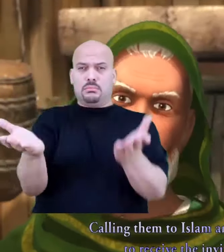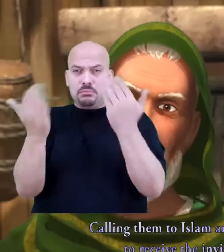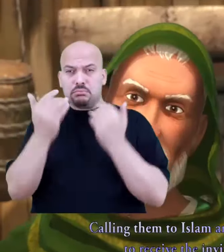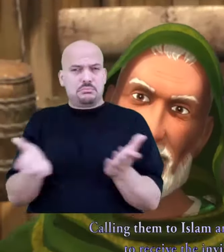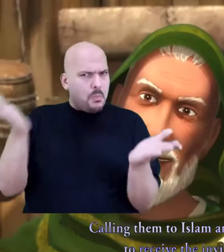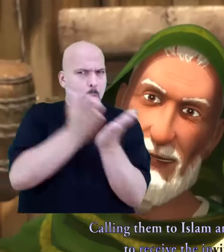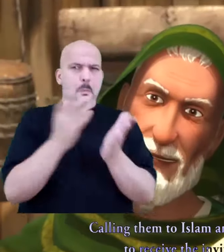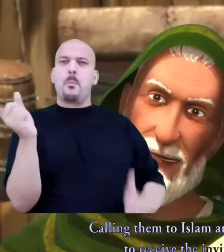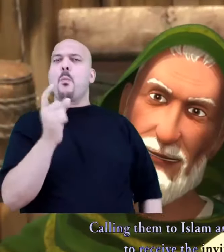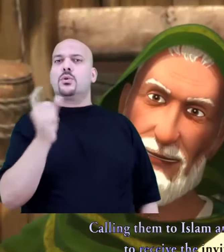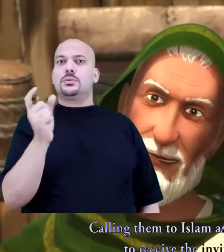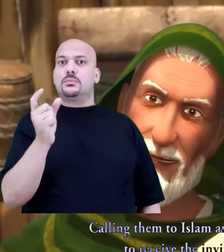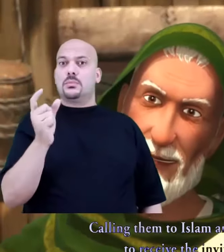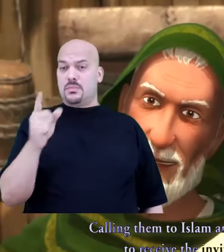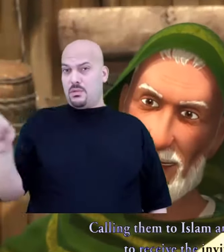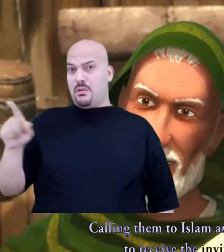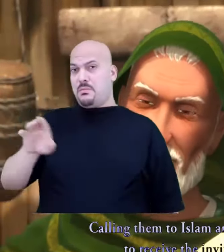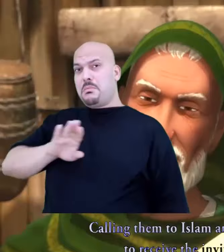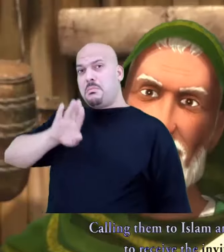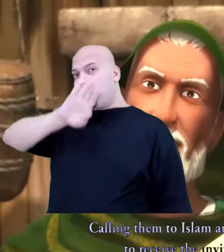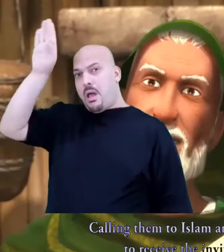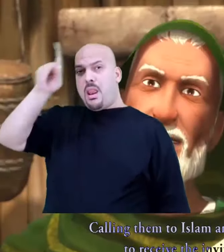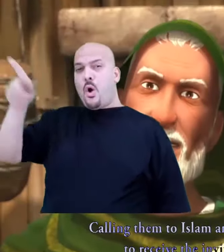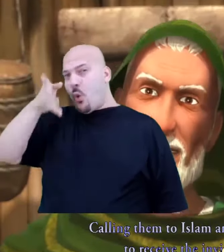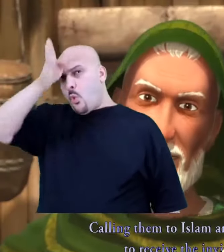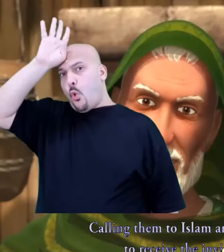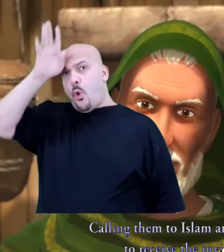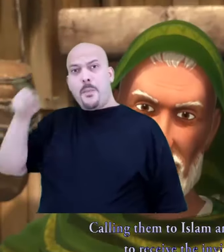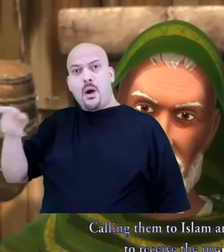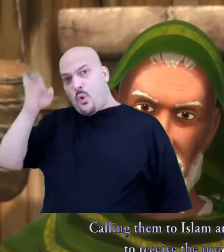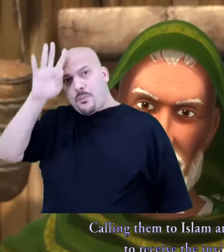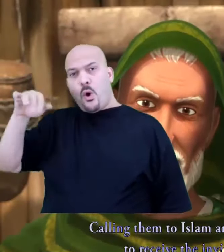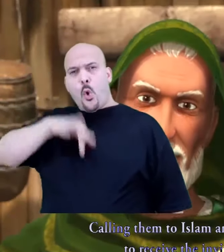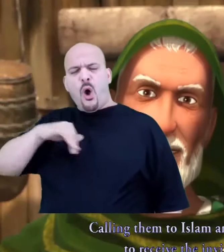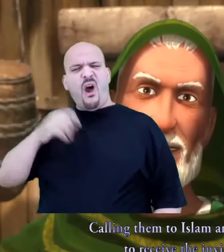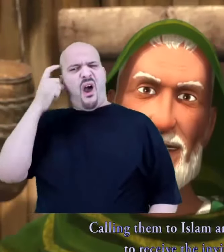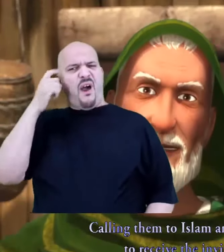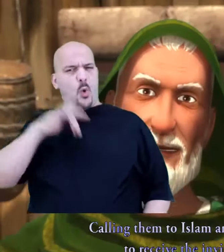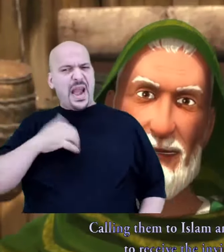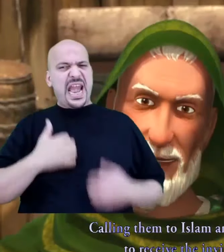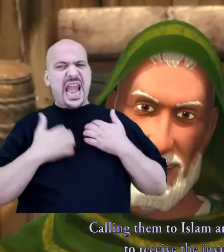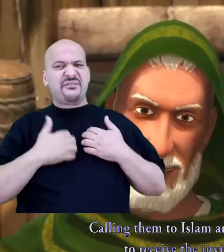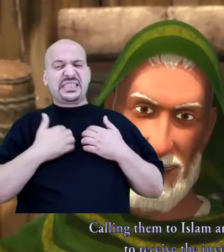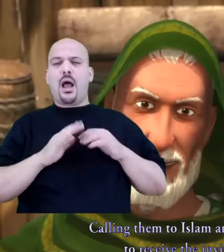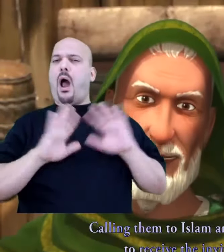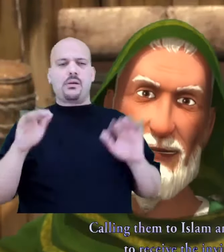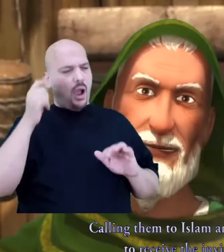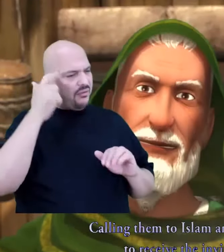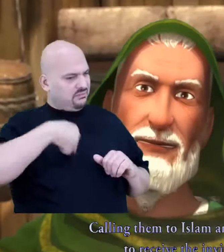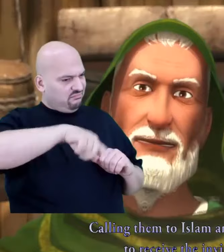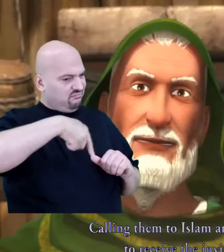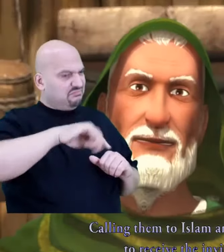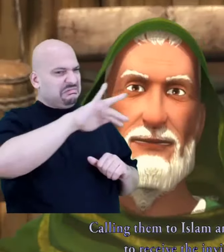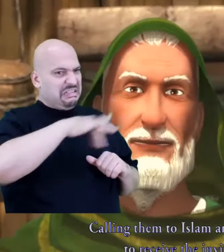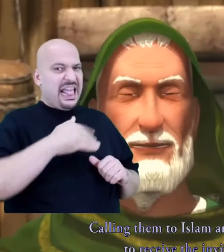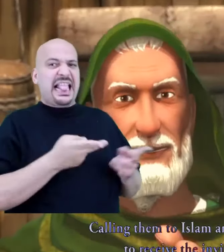الإسلام. وها هو قيصر روما قد تهيأ نفسيا لاستقبال دعوة رسول الله